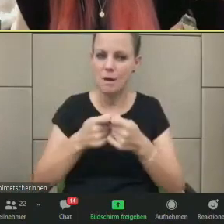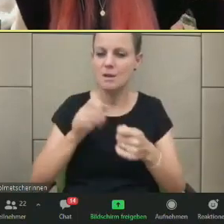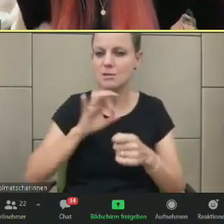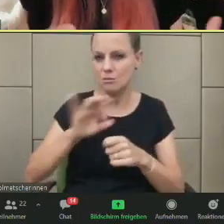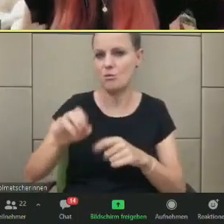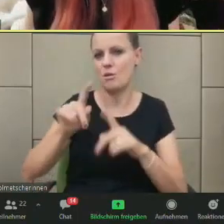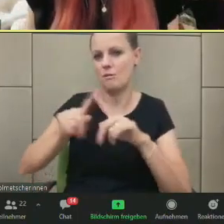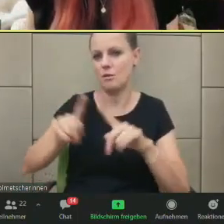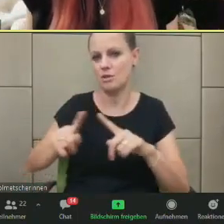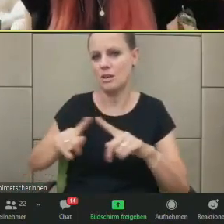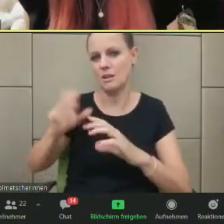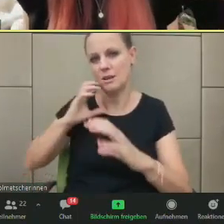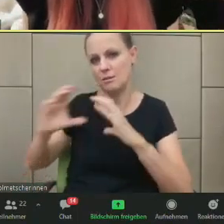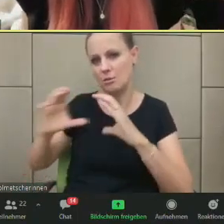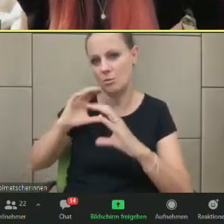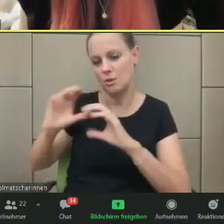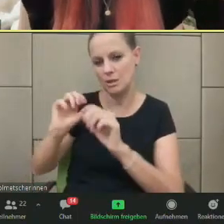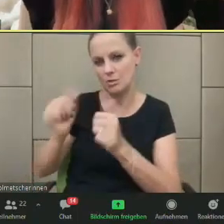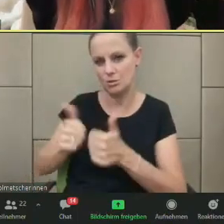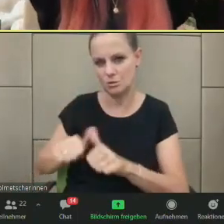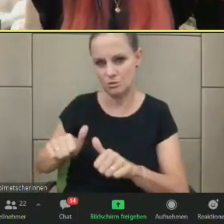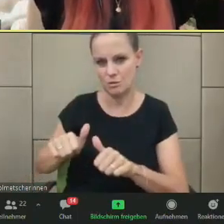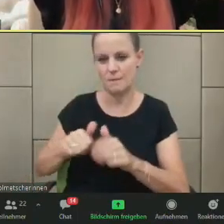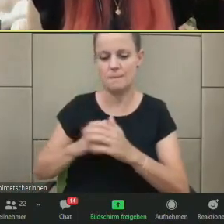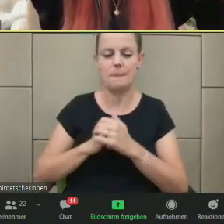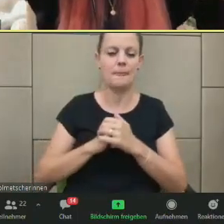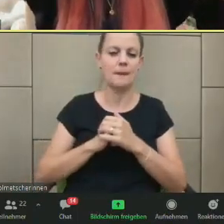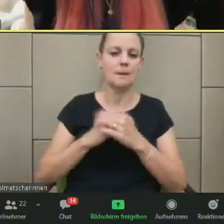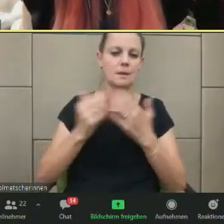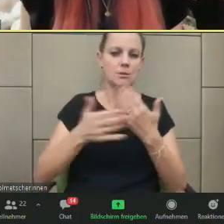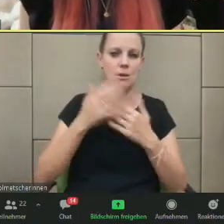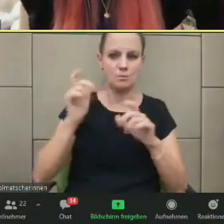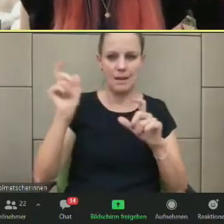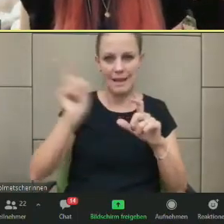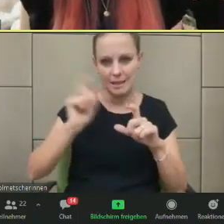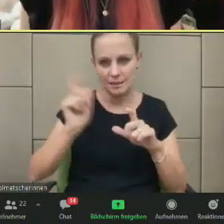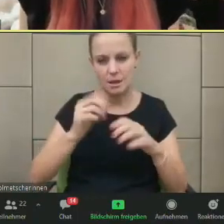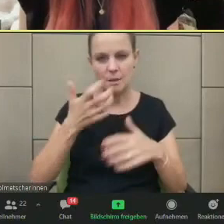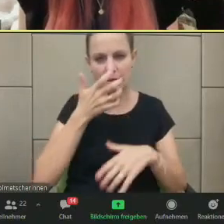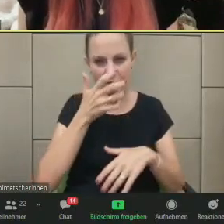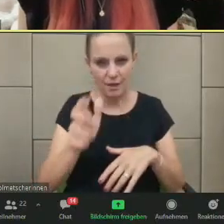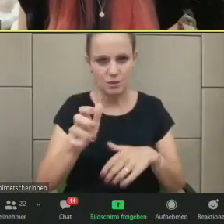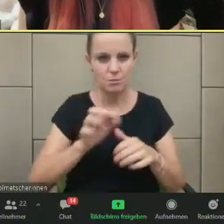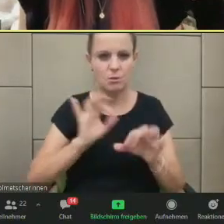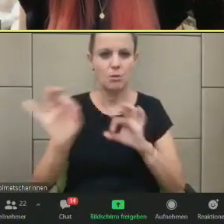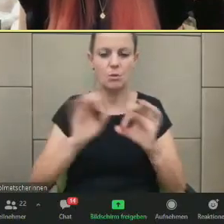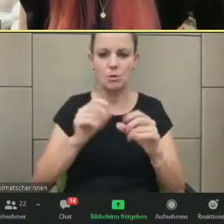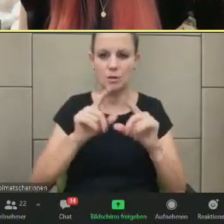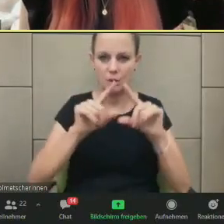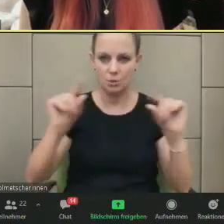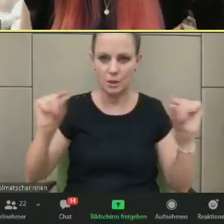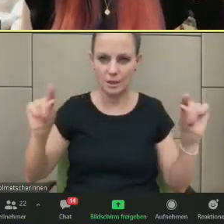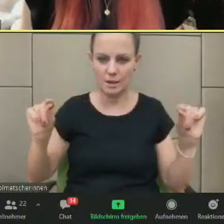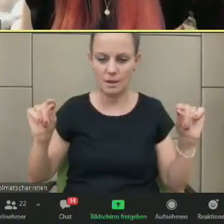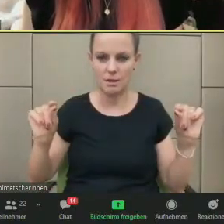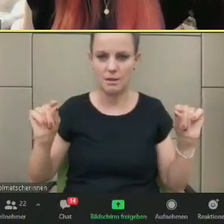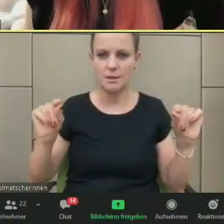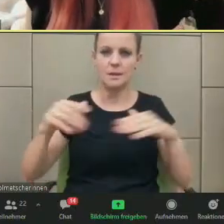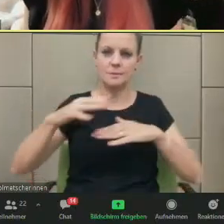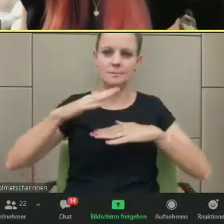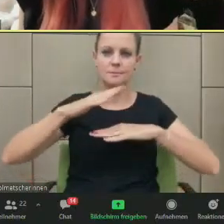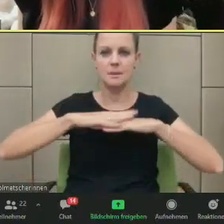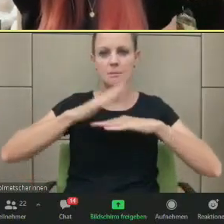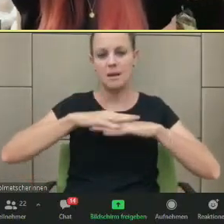Arten der Kommunikation zum Beispiel. Instagram, Facebook oder Twitter sind Plattformen, die